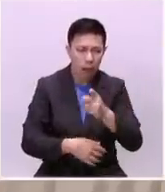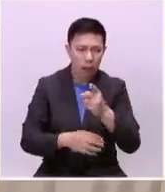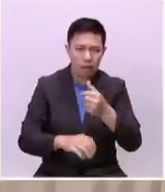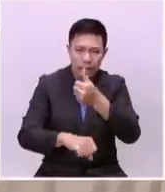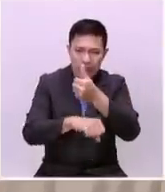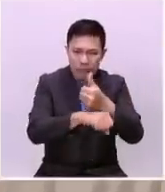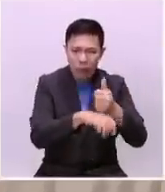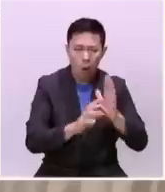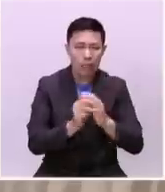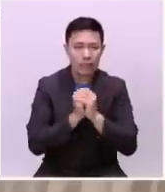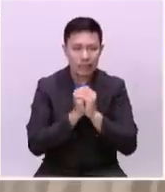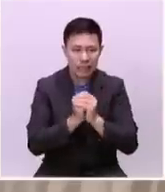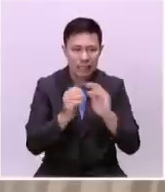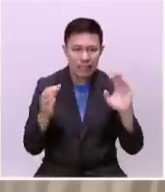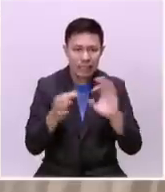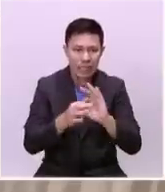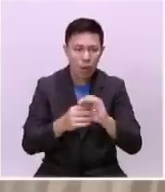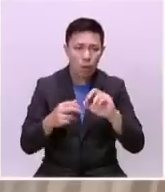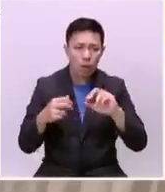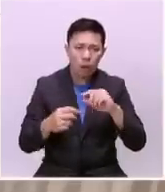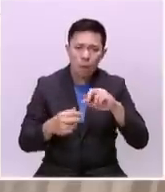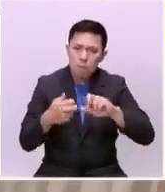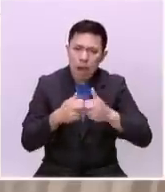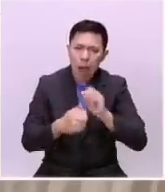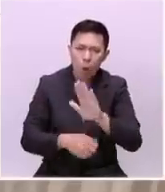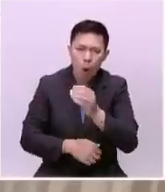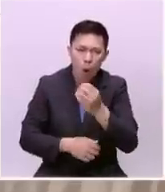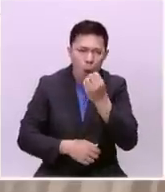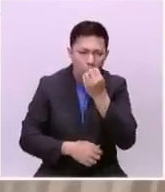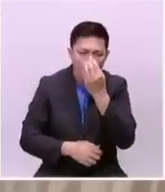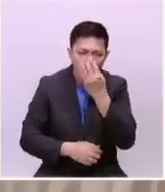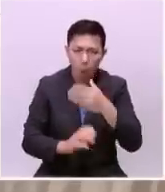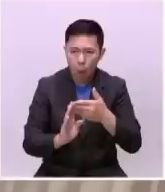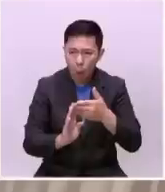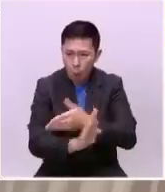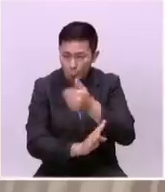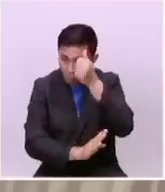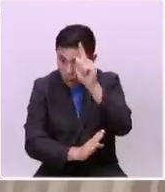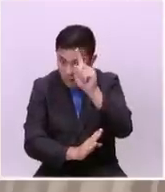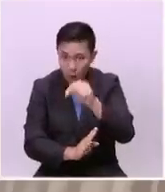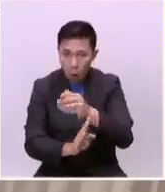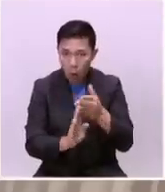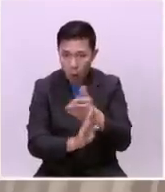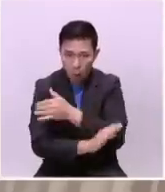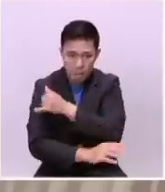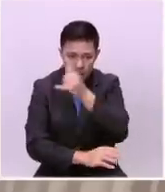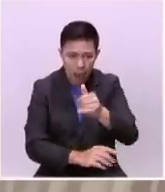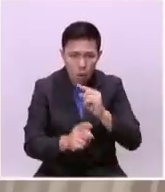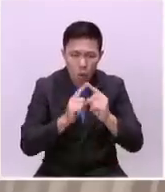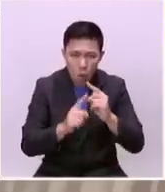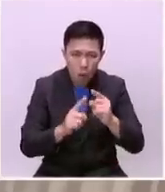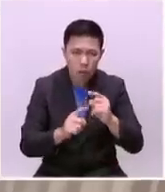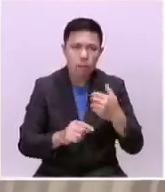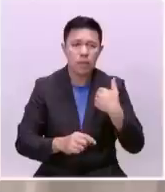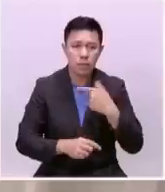าที่ระดับสูงของจีนที่เกี่ยวเนื่องกับประเด็นในฮ่องกงด้วยนะคะซึ่งมันเกิดขึ้นแค่1วันก่อนที่เขาจะมีการเจรจากันทั้ง2ฝ่าย